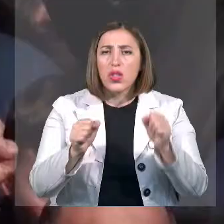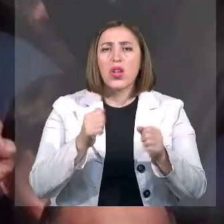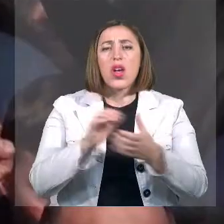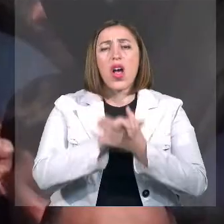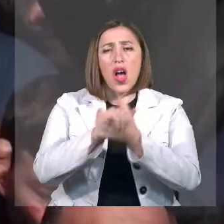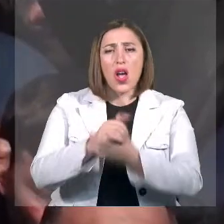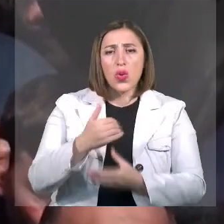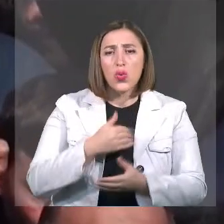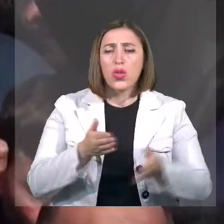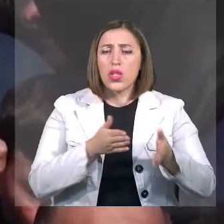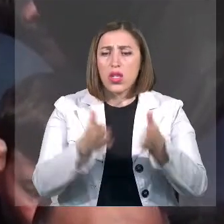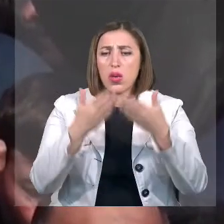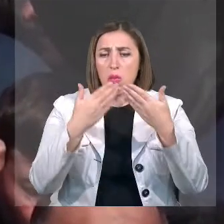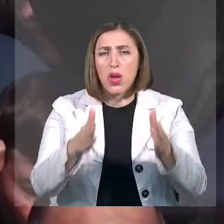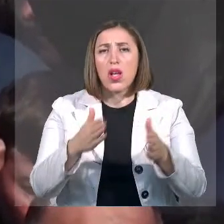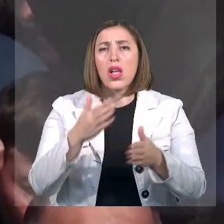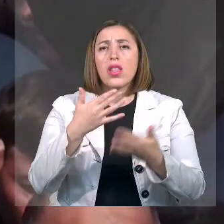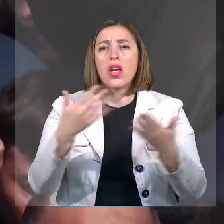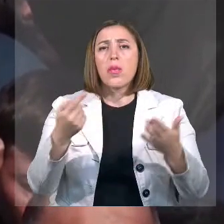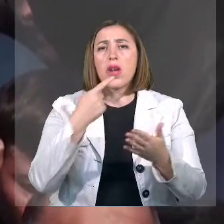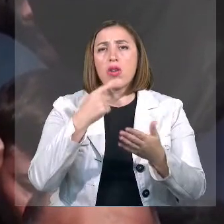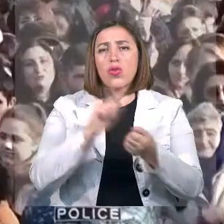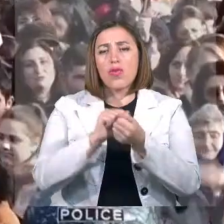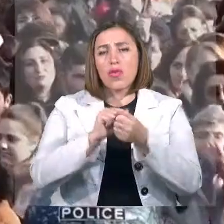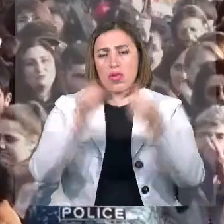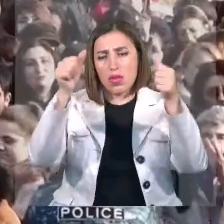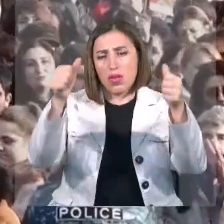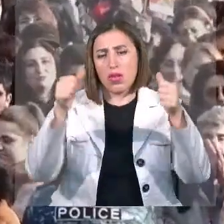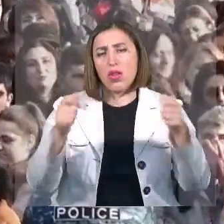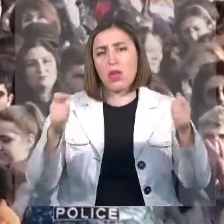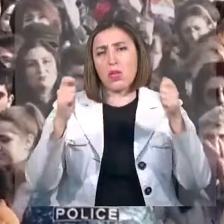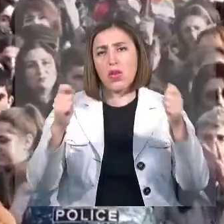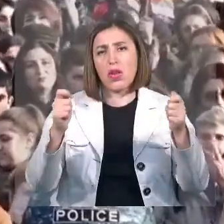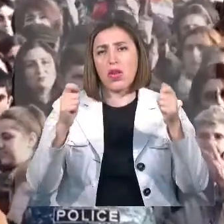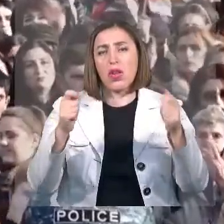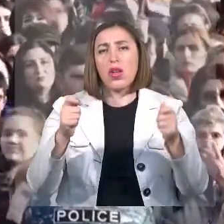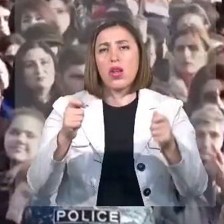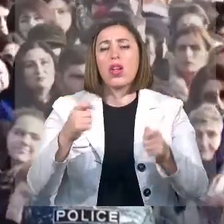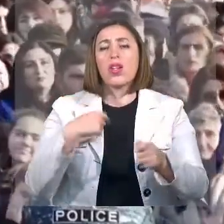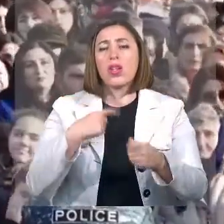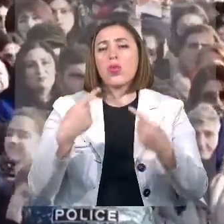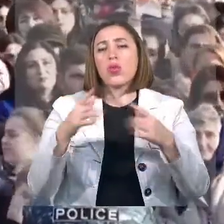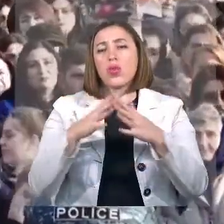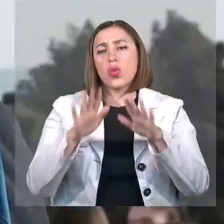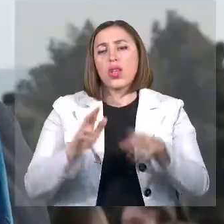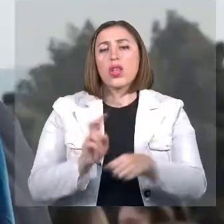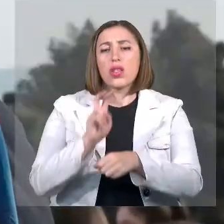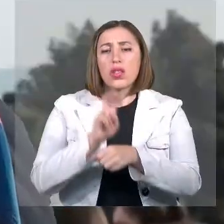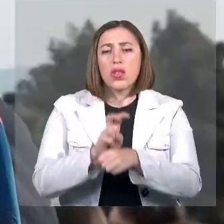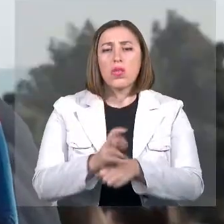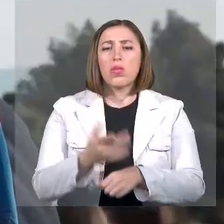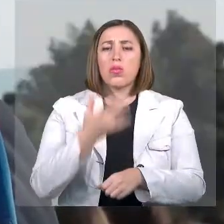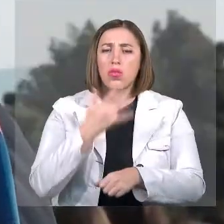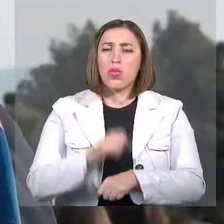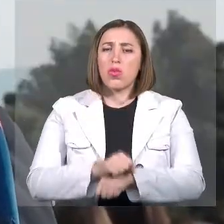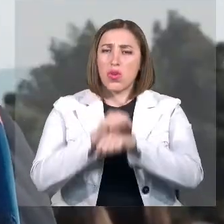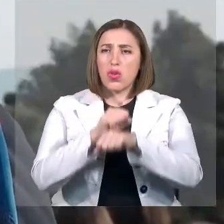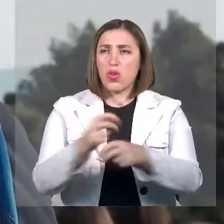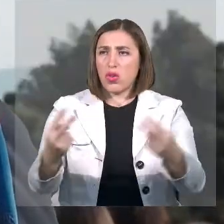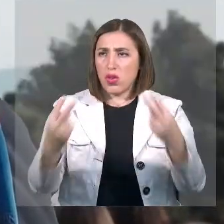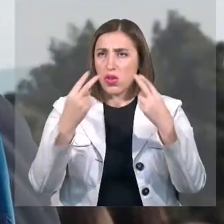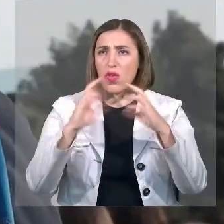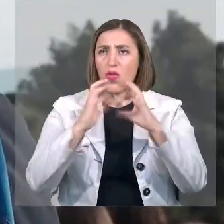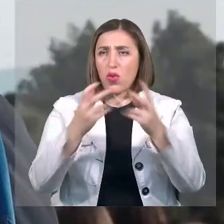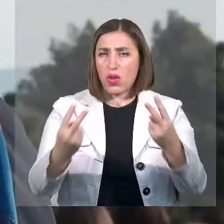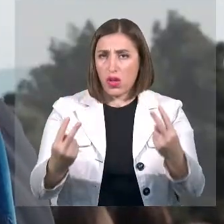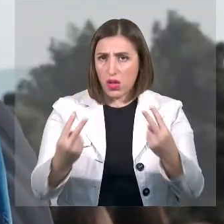ճանապարհը բազմալեզու պաստառներով։ Իվանյանից եմ գալիս, հասել եմ ստեղ, որպեսզի մեր բողոքի ցայնը բարձրացնենք